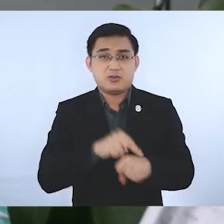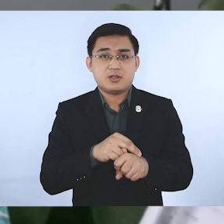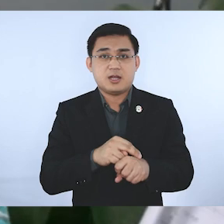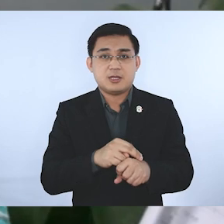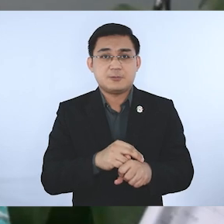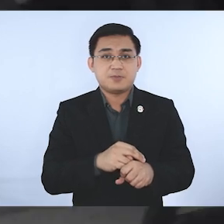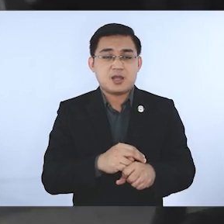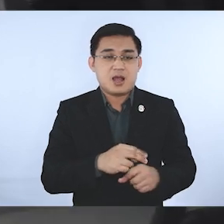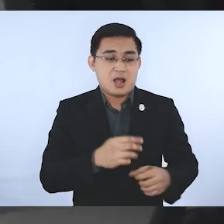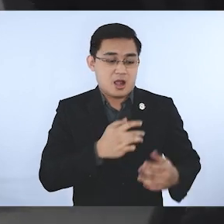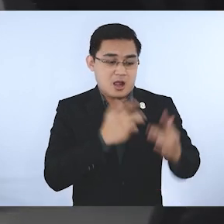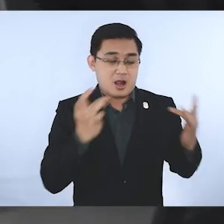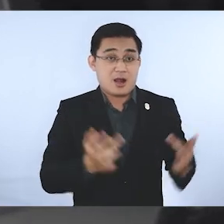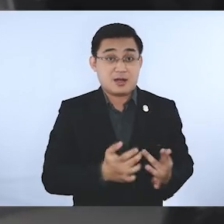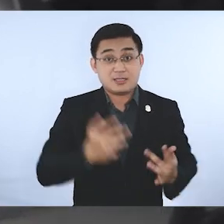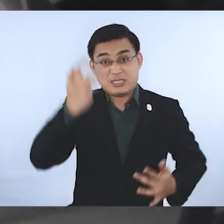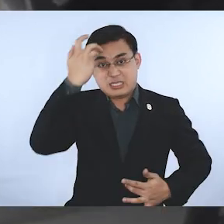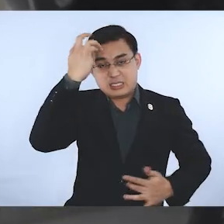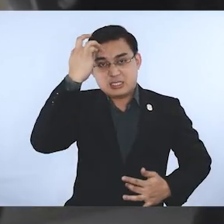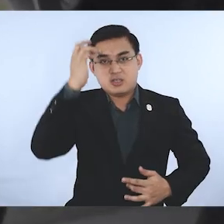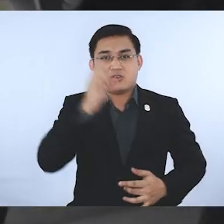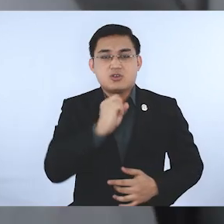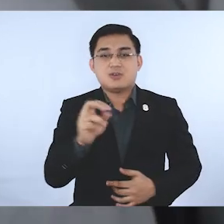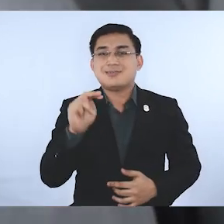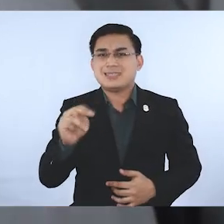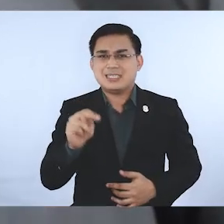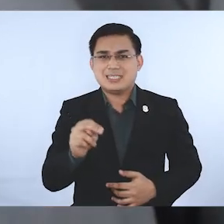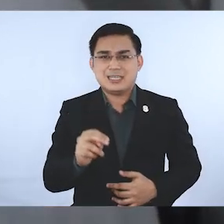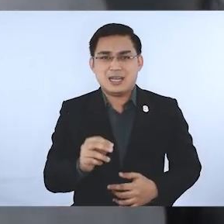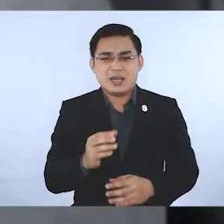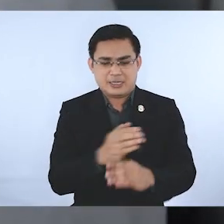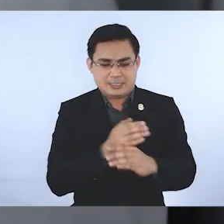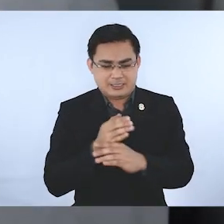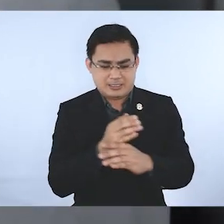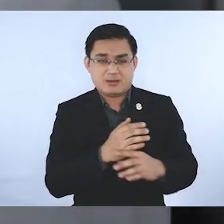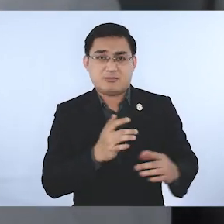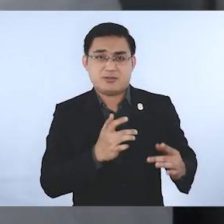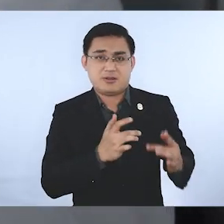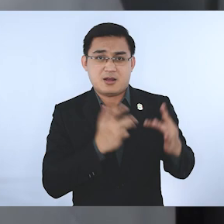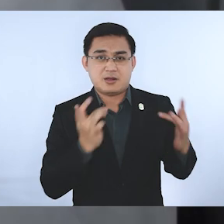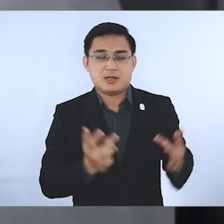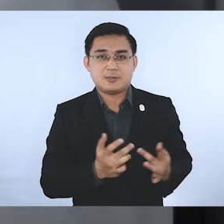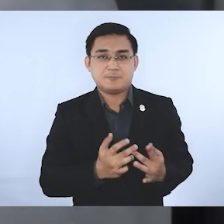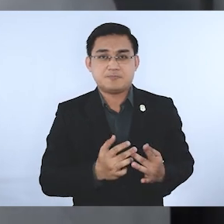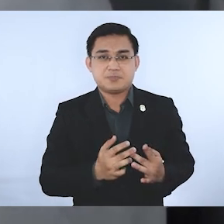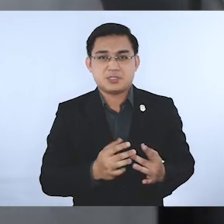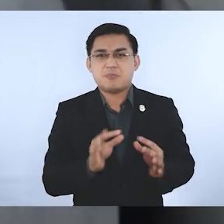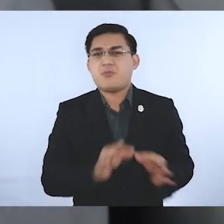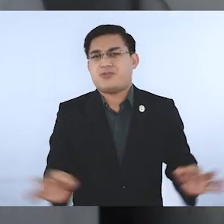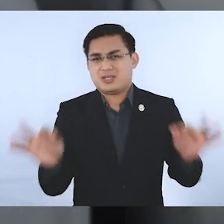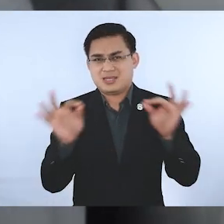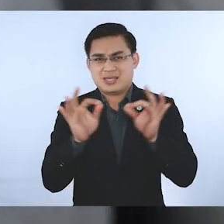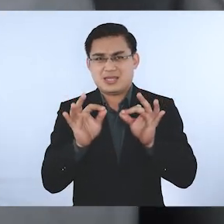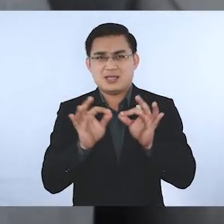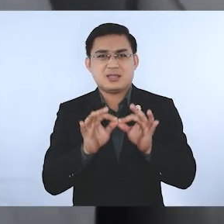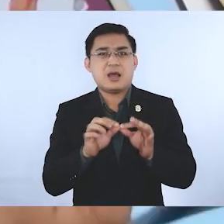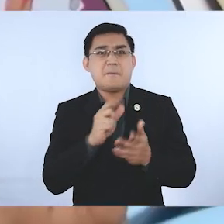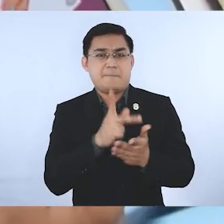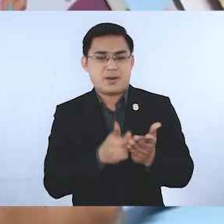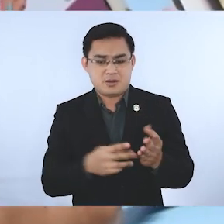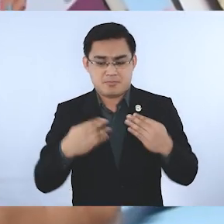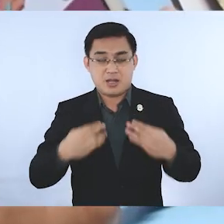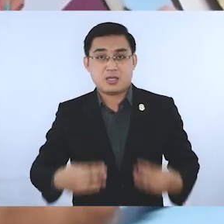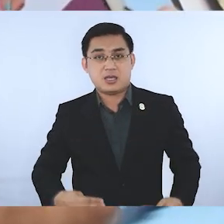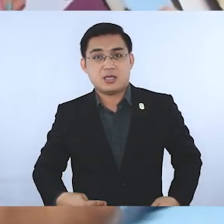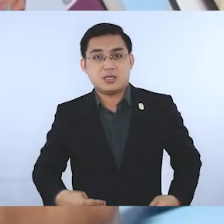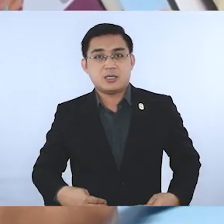Kaya kailangan mapangalagaan natin ang ating puso sapagkat ito ang pinaka-importanting organ na